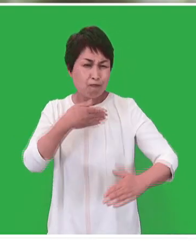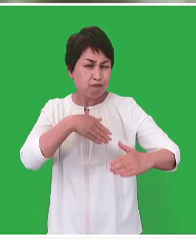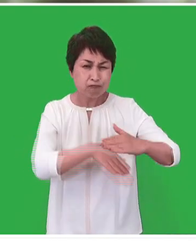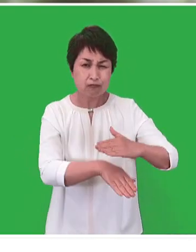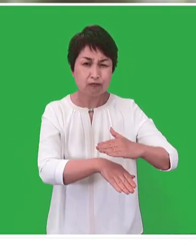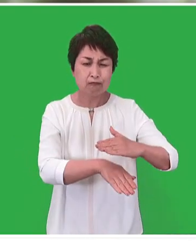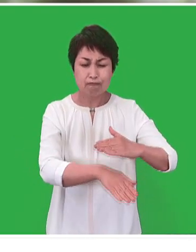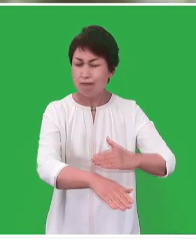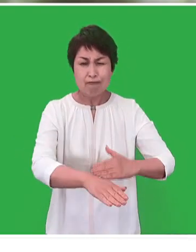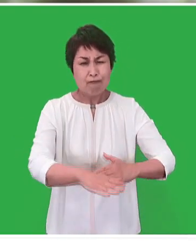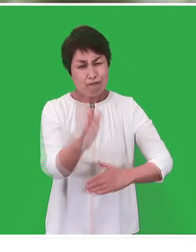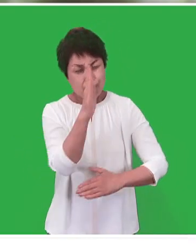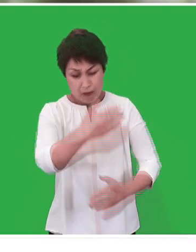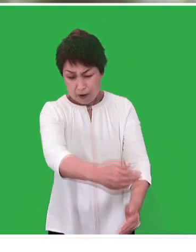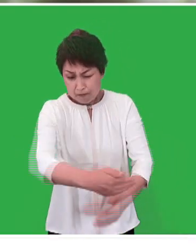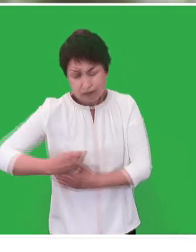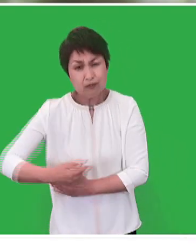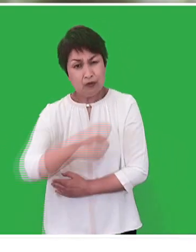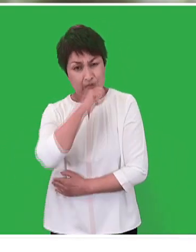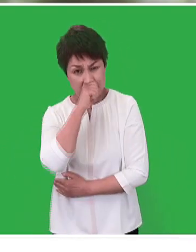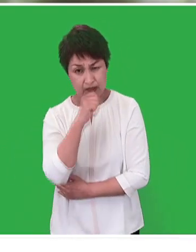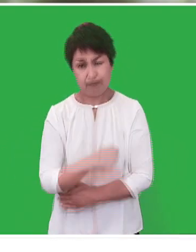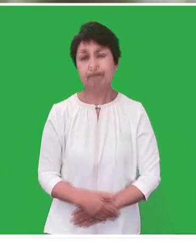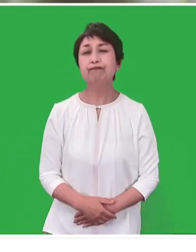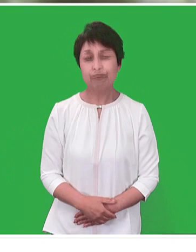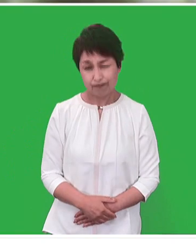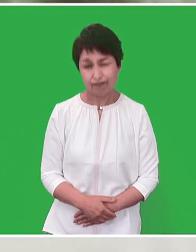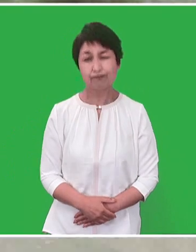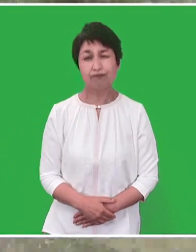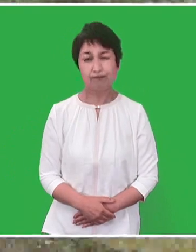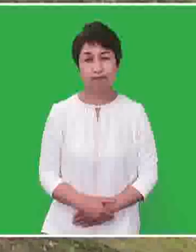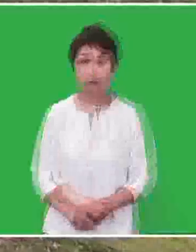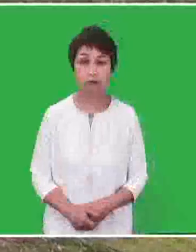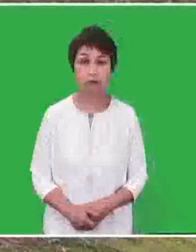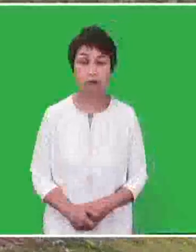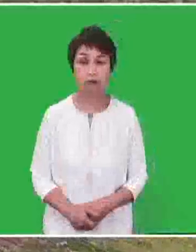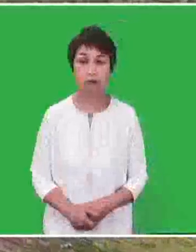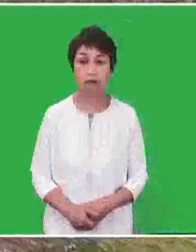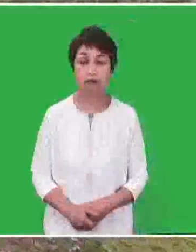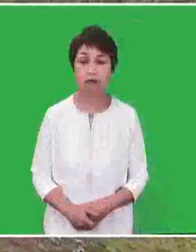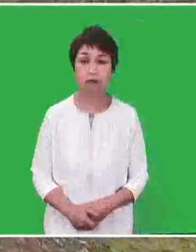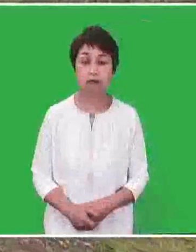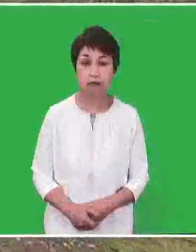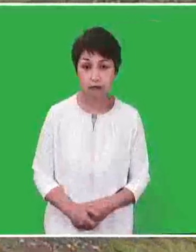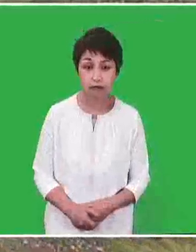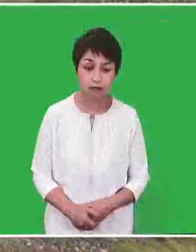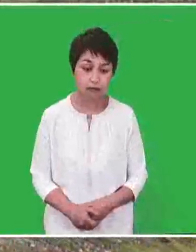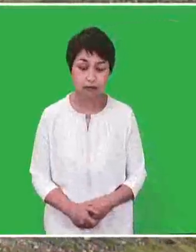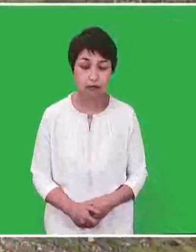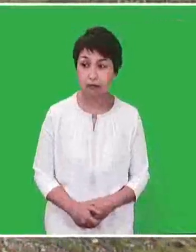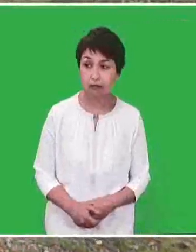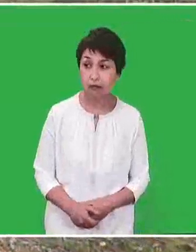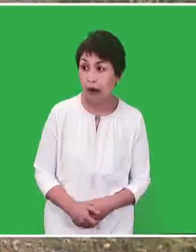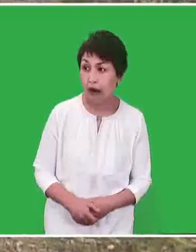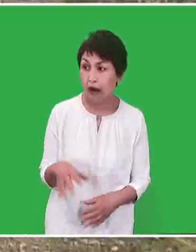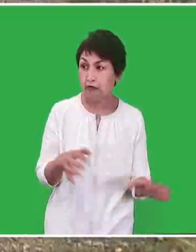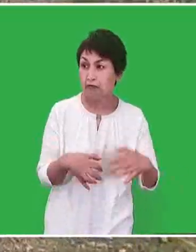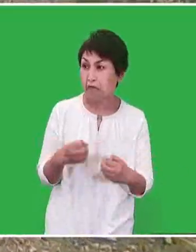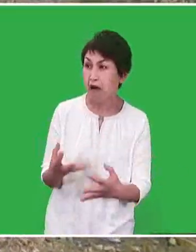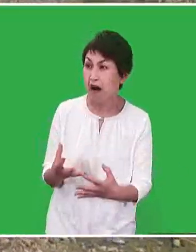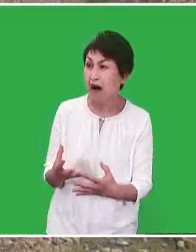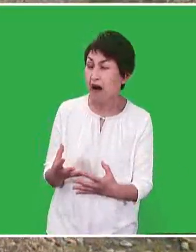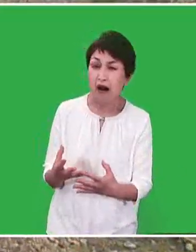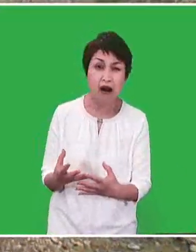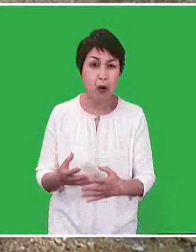フードを保管しないなど対策をお願いします。 それでは、もし熊に出会ってしまった